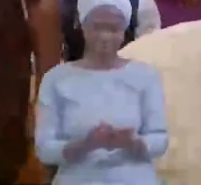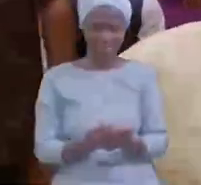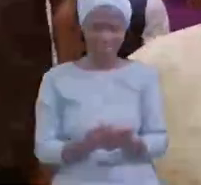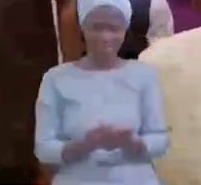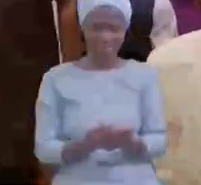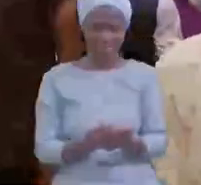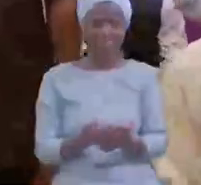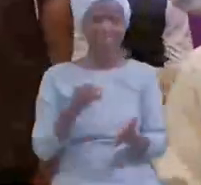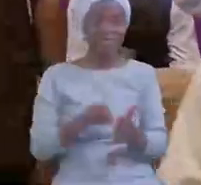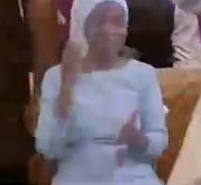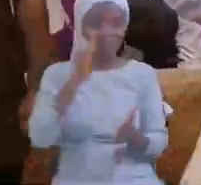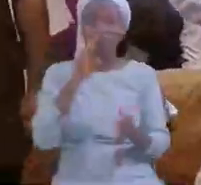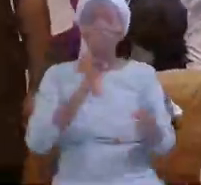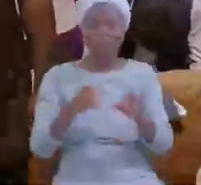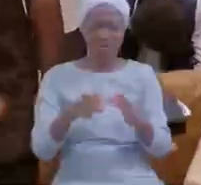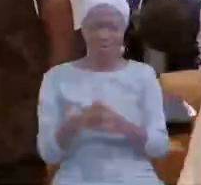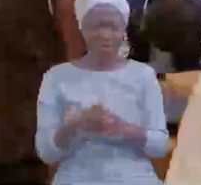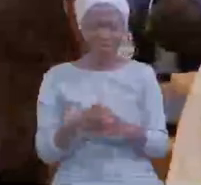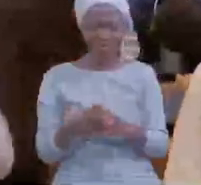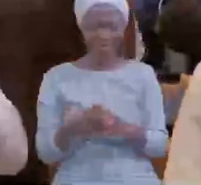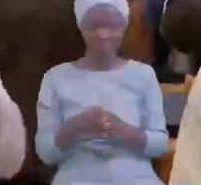Ce sera fait.